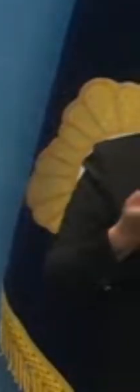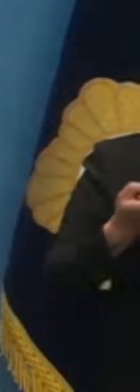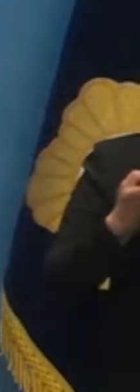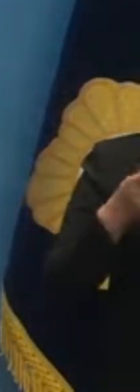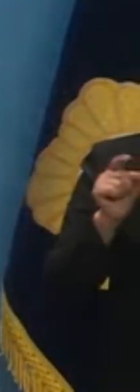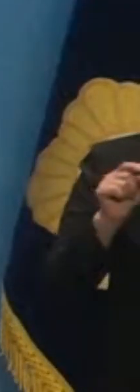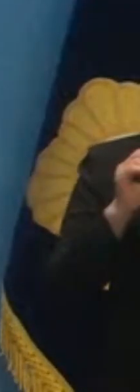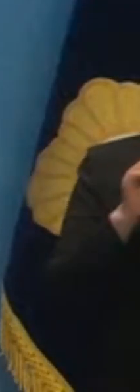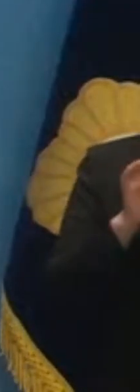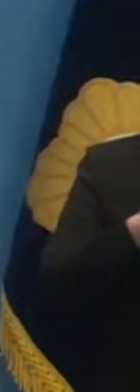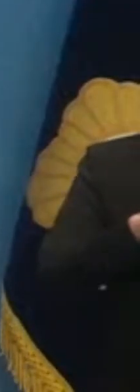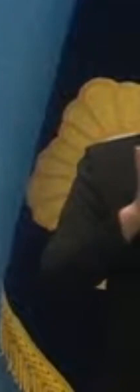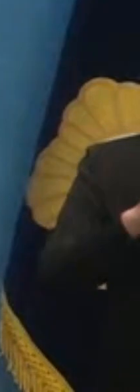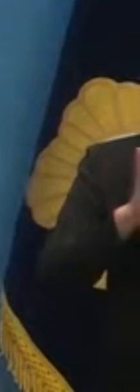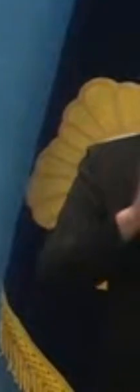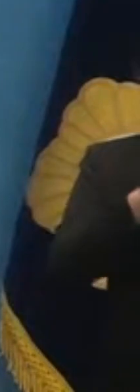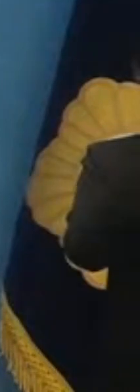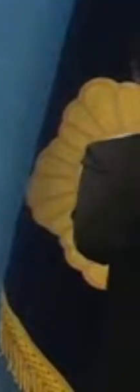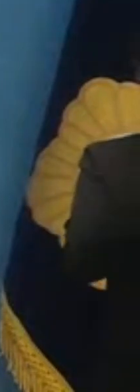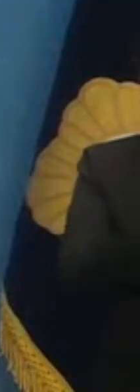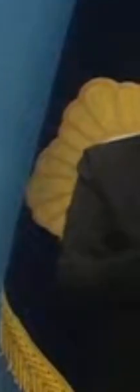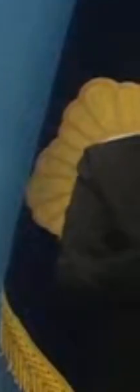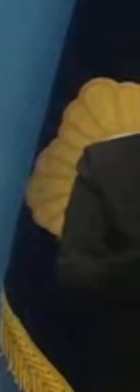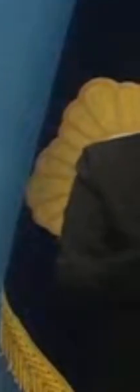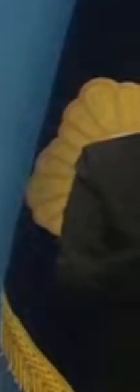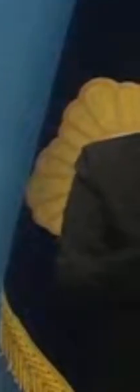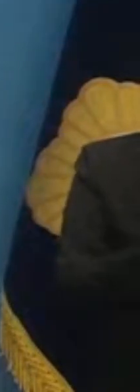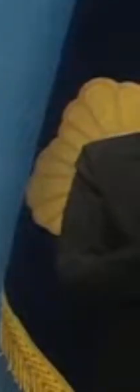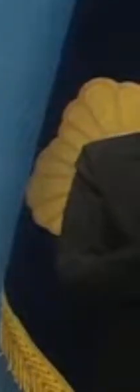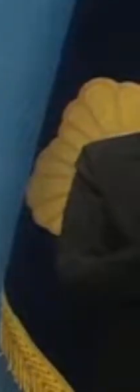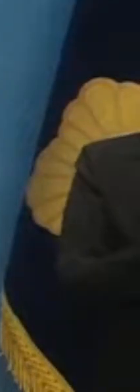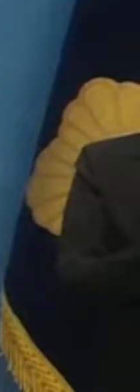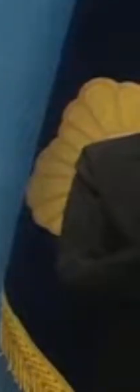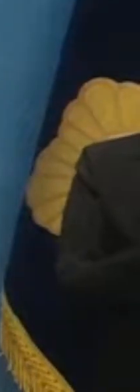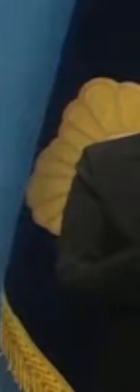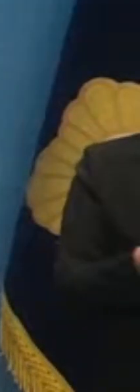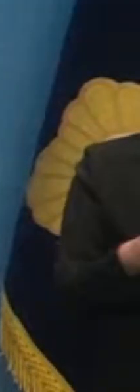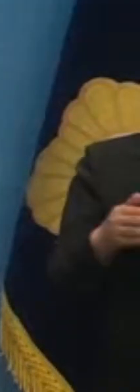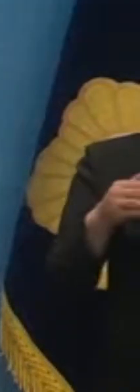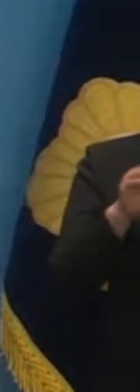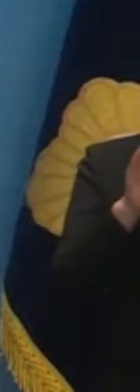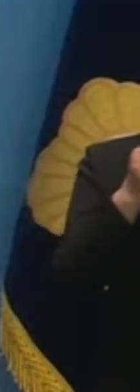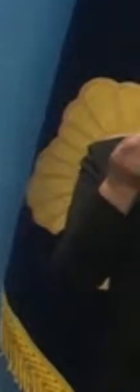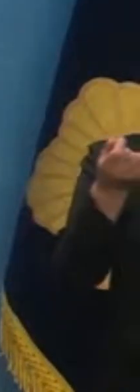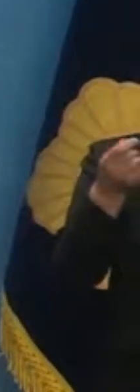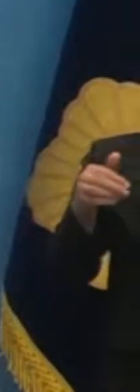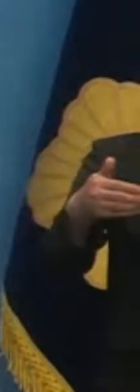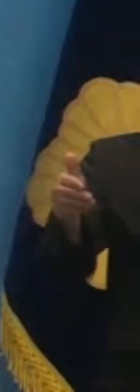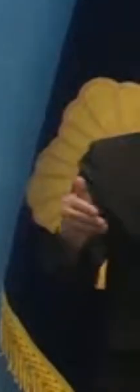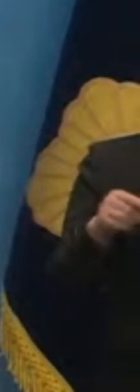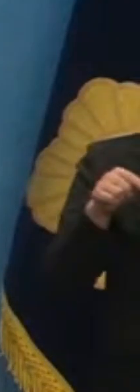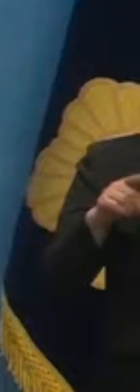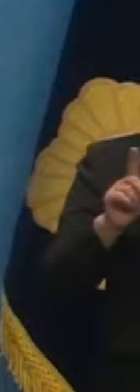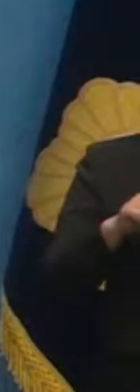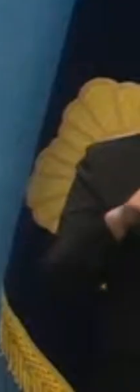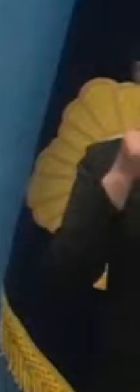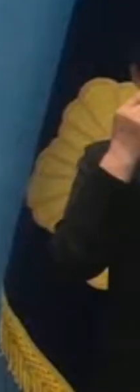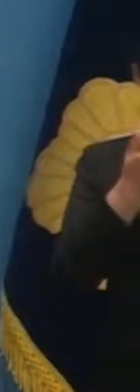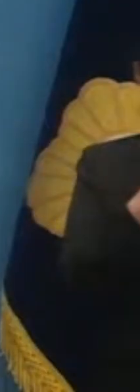표현을 질문에 사용했고 개연성이 없는 범보수 단일화 관련 4개 질문을 집중